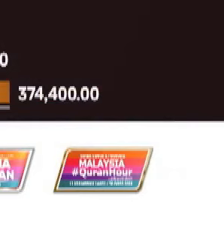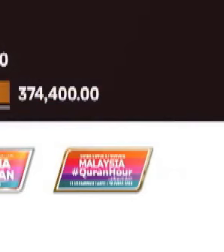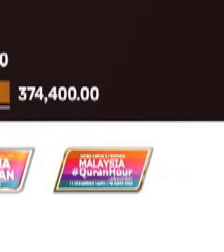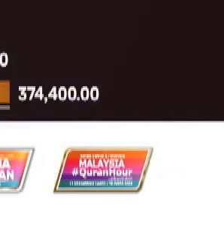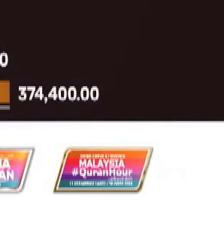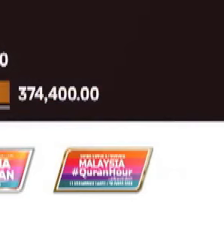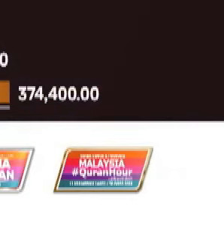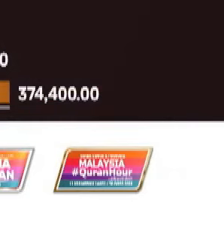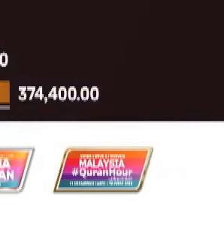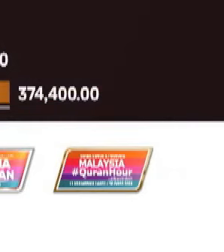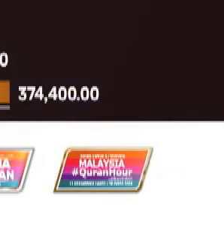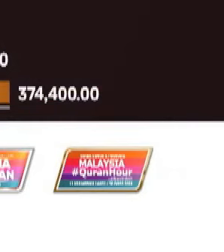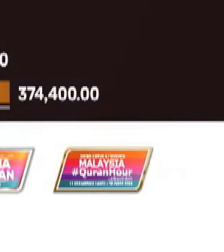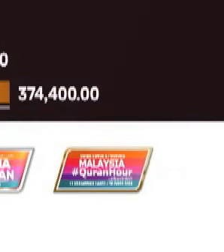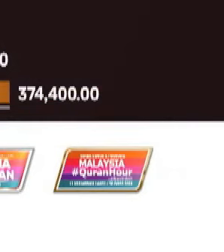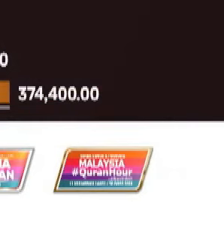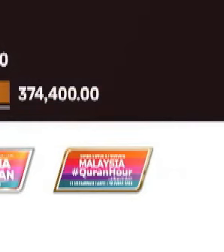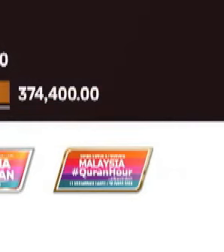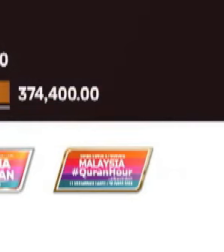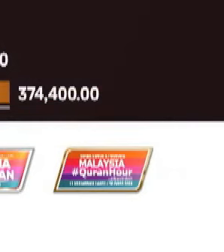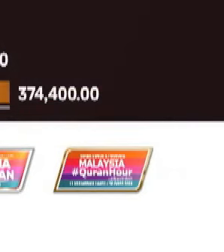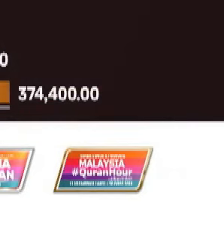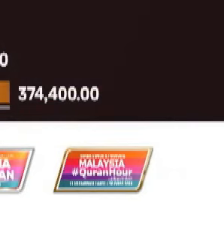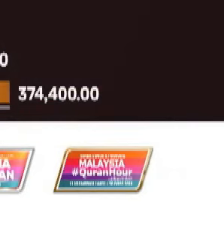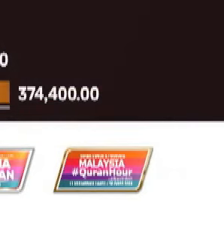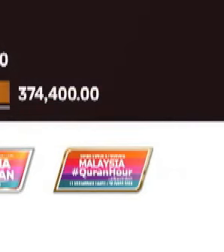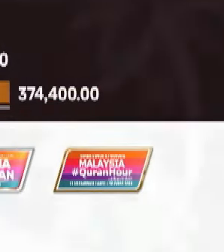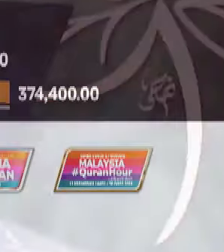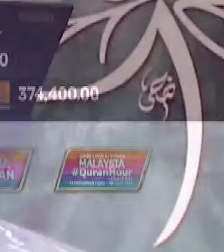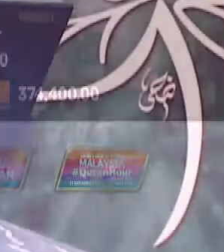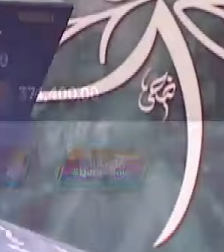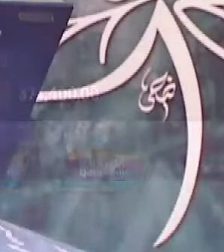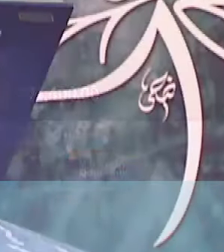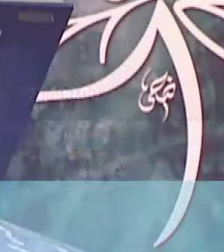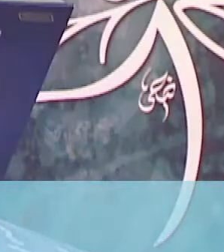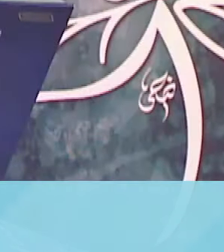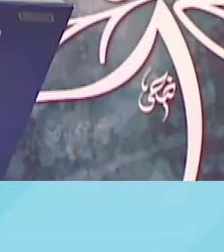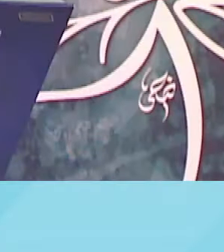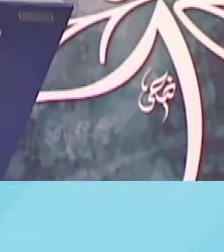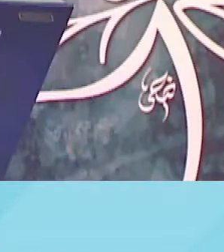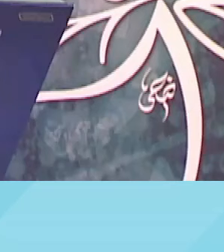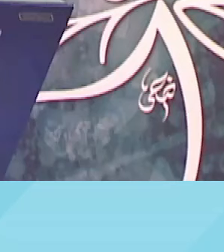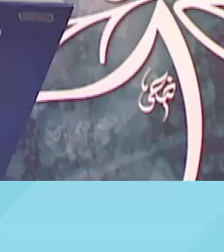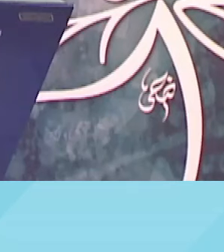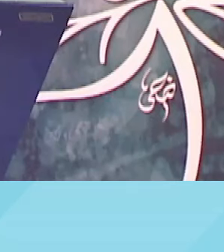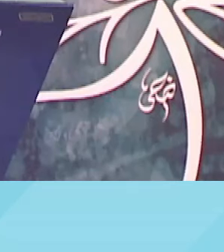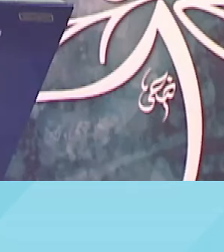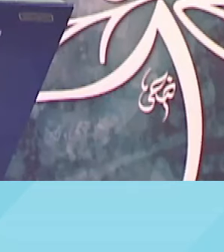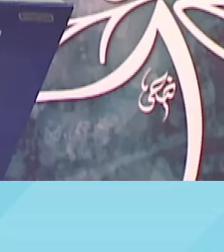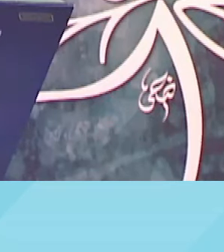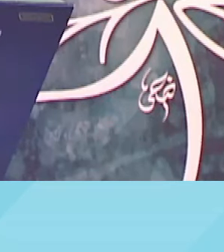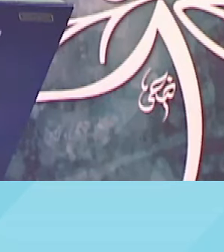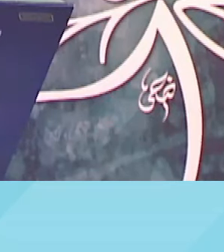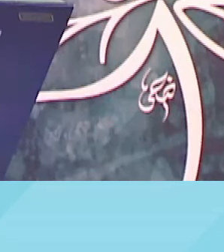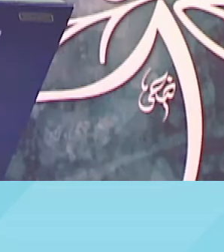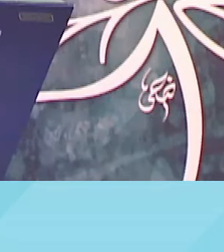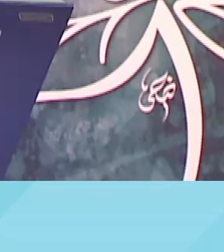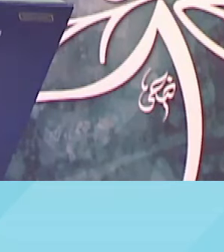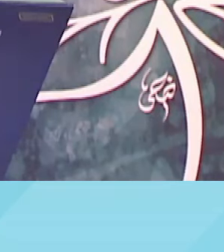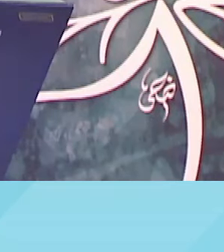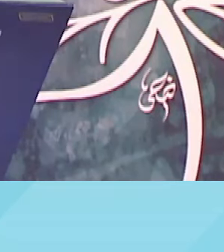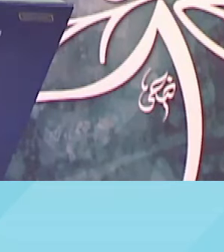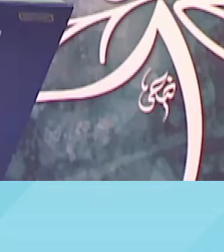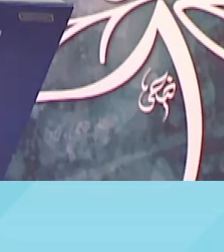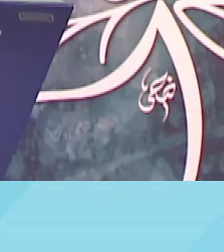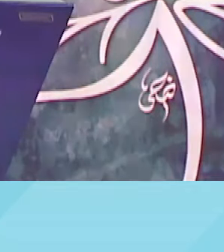gerakan Alquran untuk sama-sama kita menyifatkan wakaf untuk Ummah dan program-program yang berkaitan dengan Alquran kita sebarkan